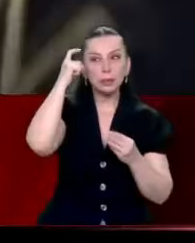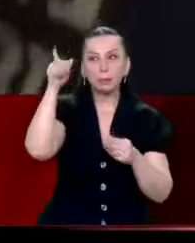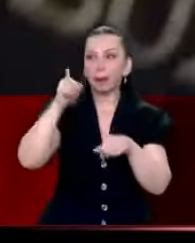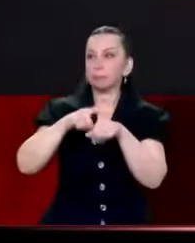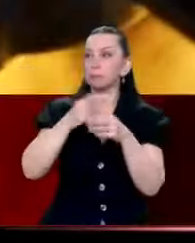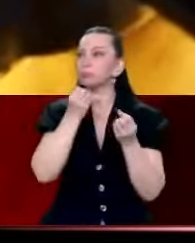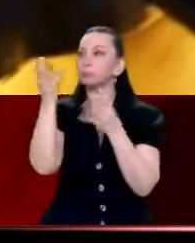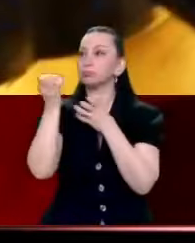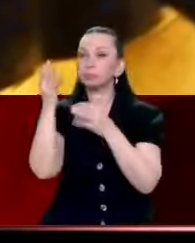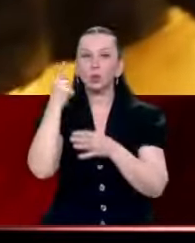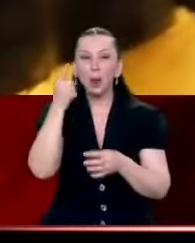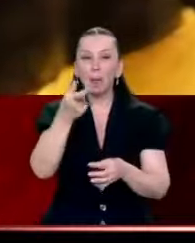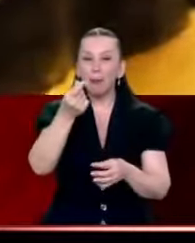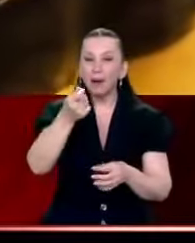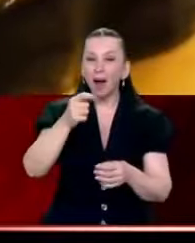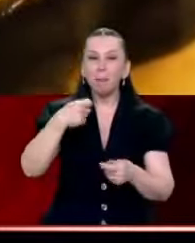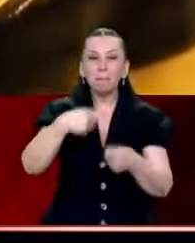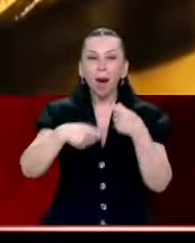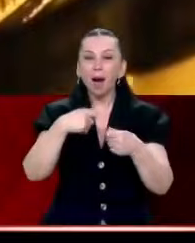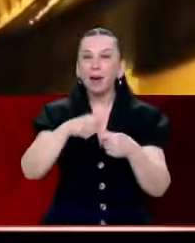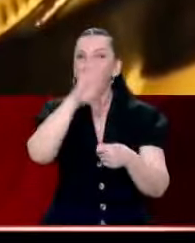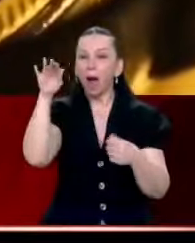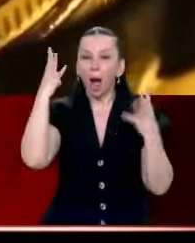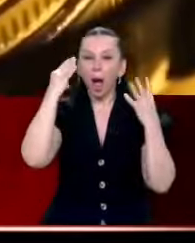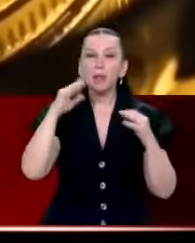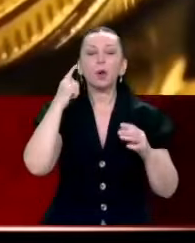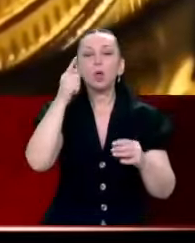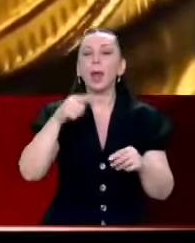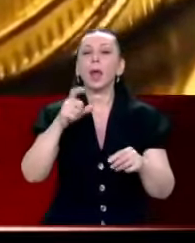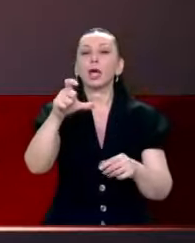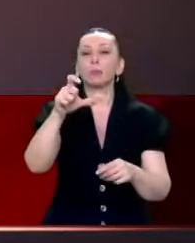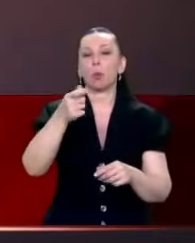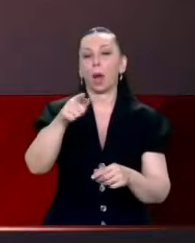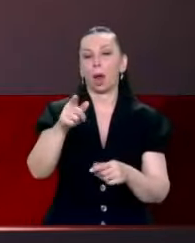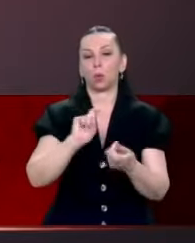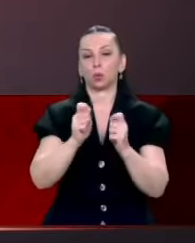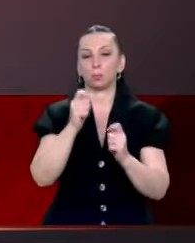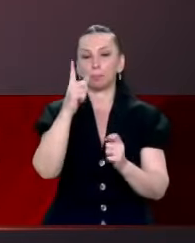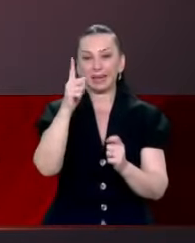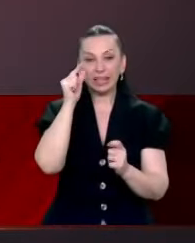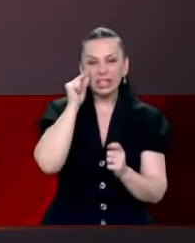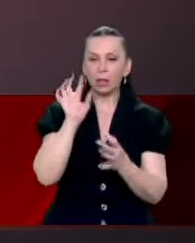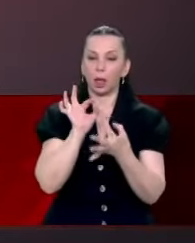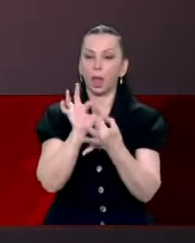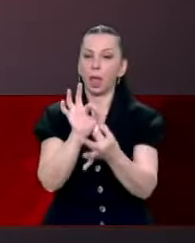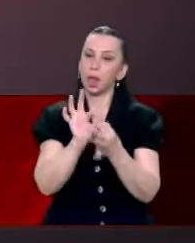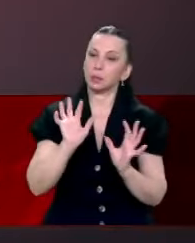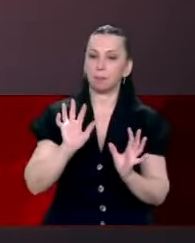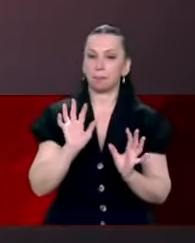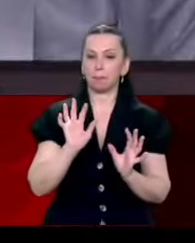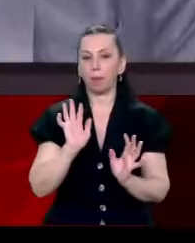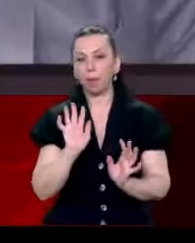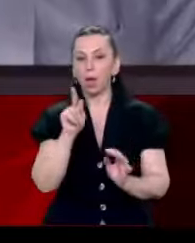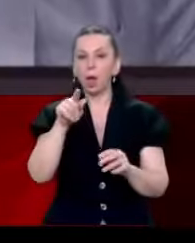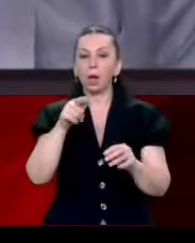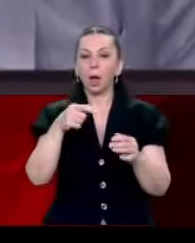belli olmasın diye de takibe takılmamak için de Kripto para kullanıyorlardı tek bir kişiyle iletişime geçiyordu O da